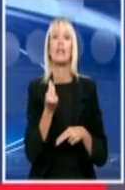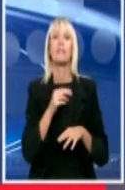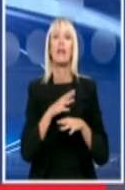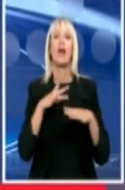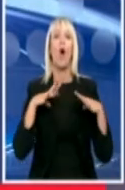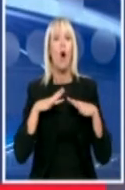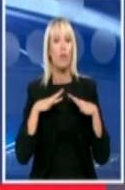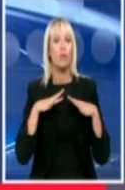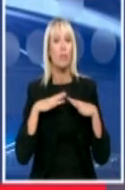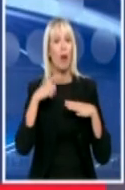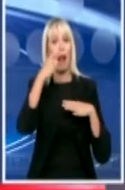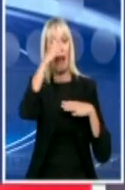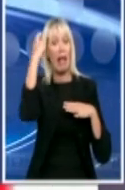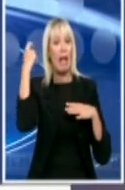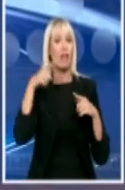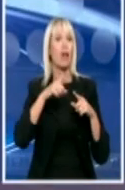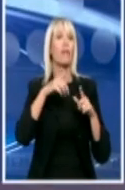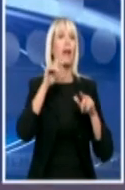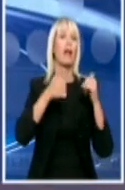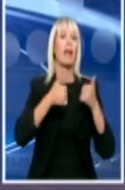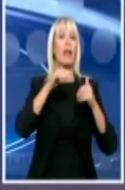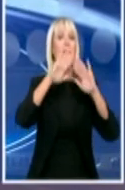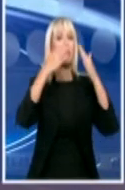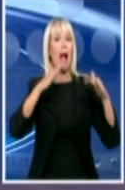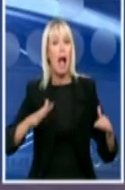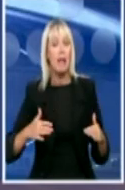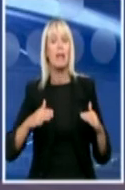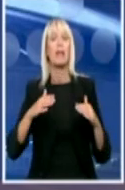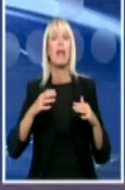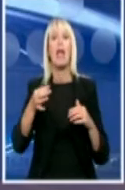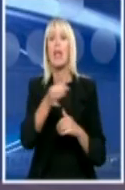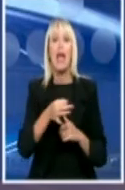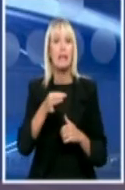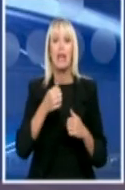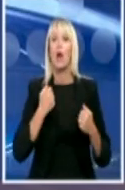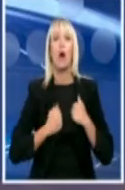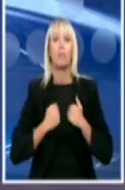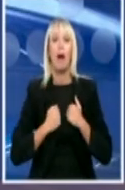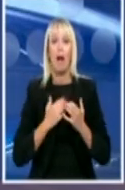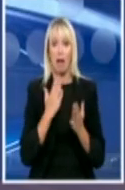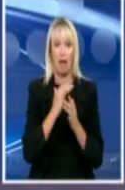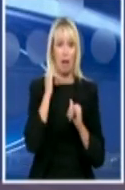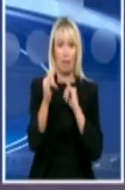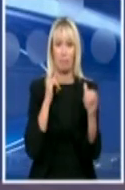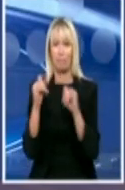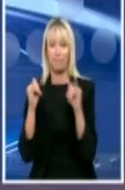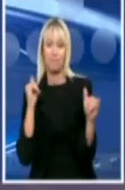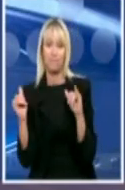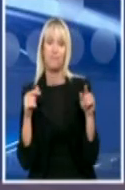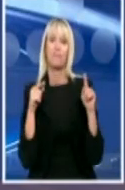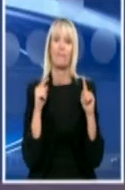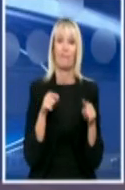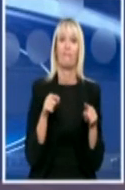letovanja koja su proveli na našim planinama, jezerima i u banjama. Po